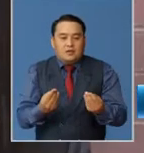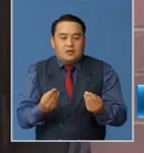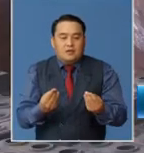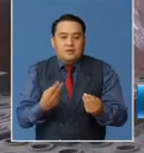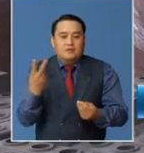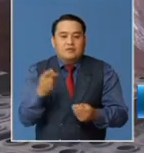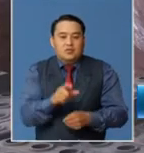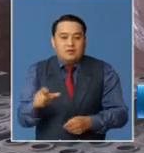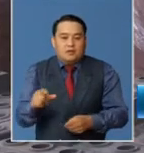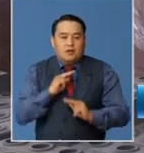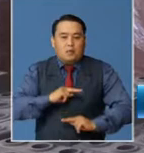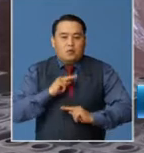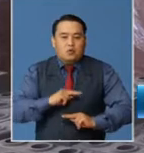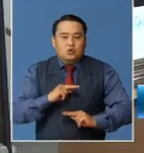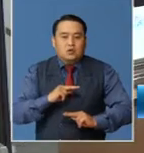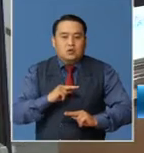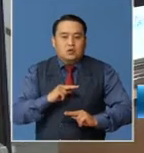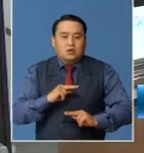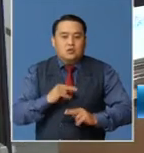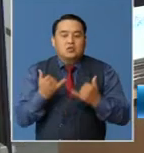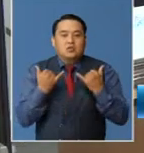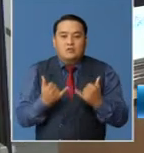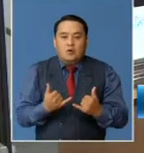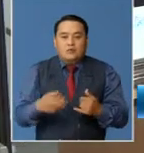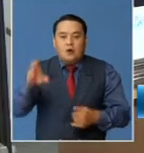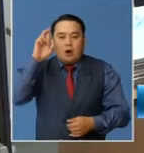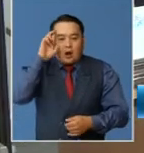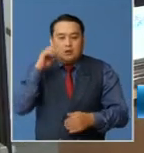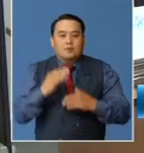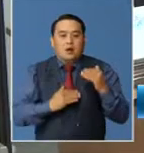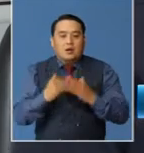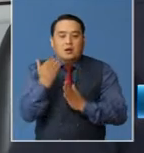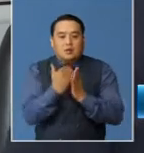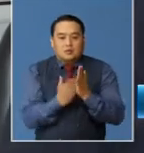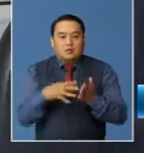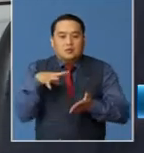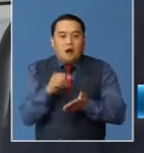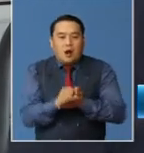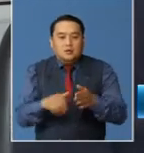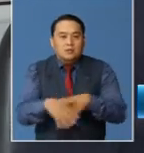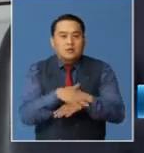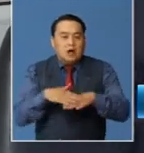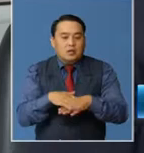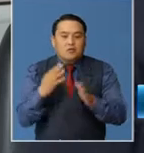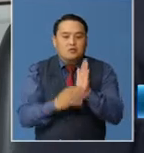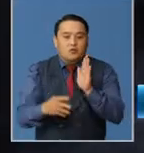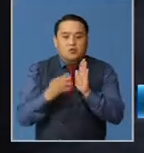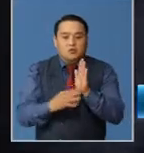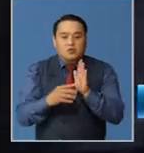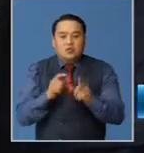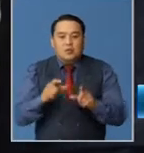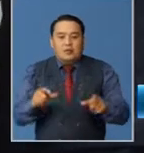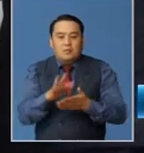2 человека в рабочую смену. На сегодня по государственной программе продуктивной занятости населения 90 жителей